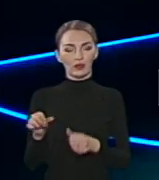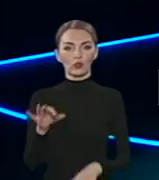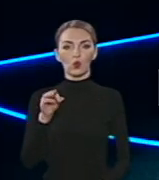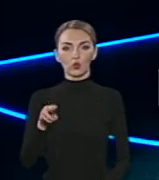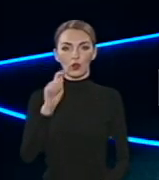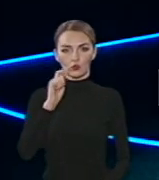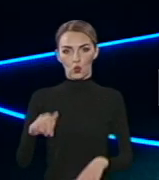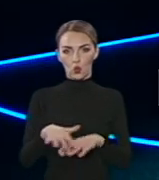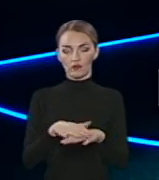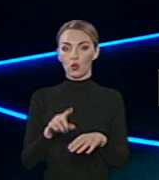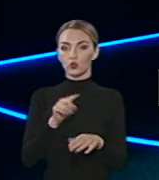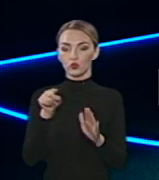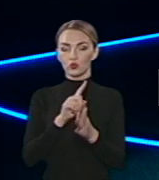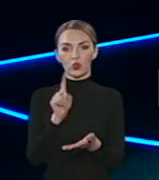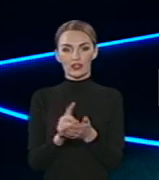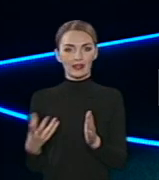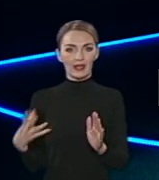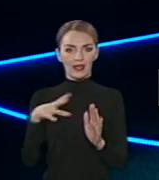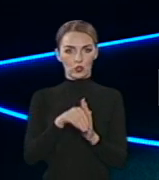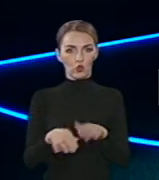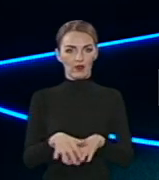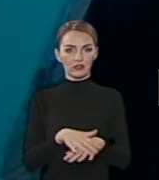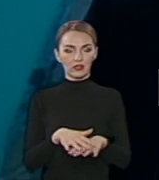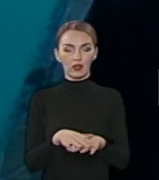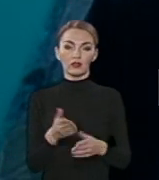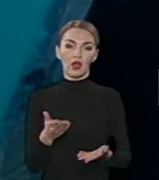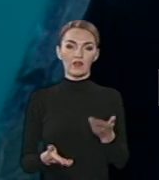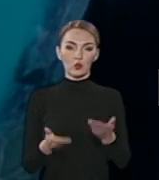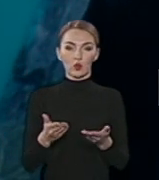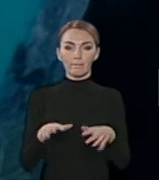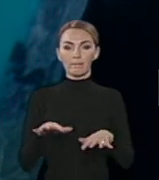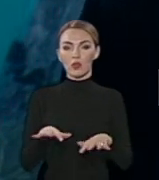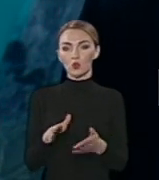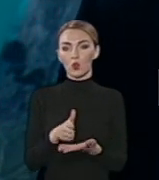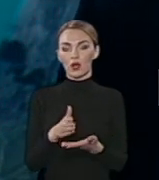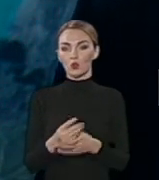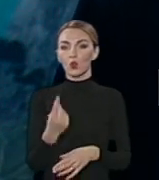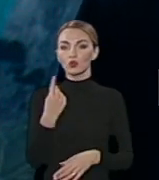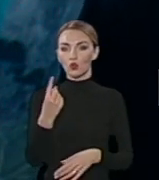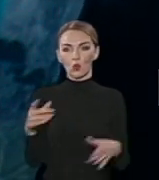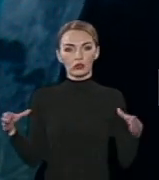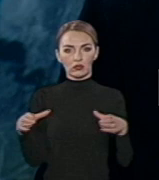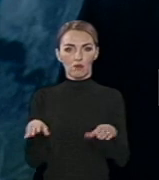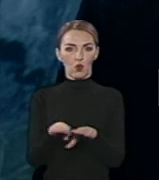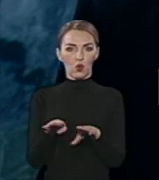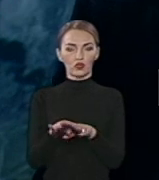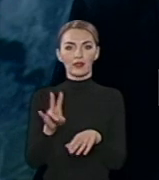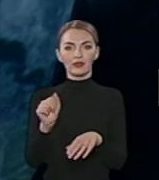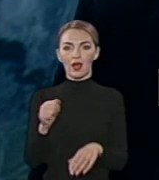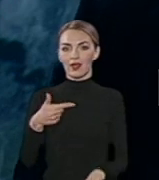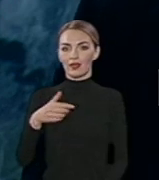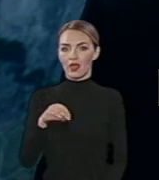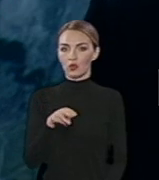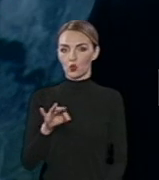общества, они должны интегрироваться в него. Поэтому, наверное, место локации одно какое-то, это будет похоже на какое-то гетто,